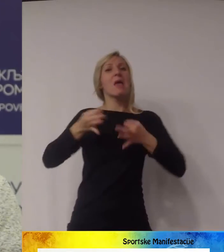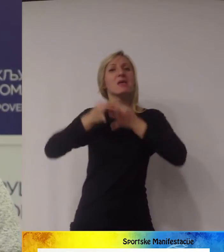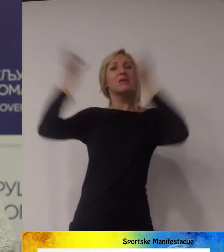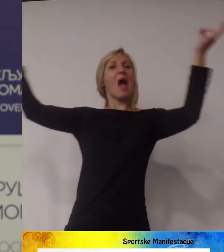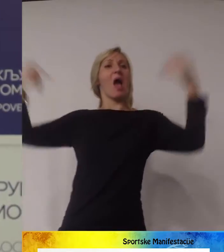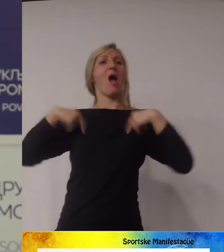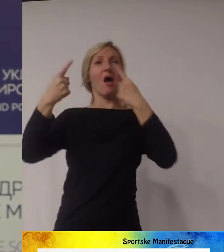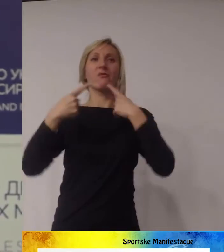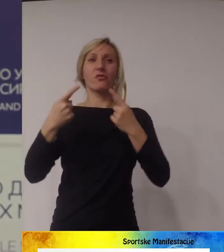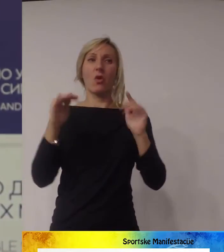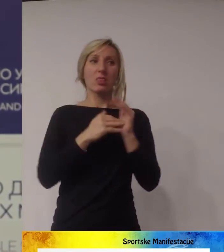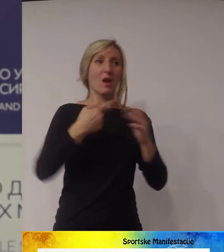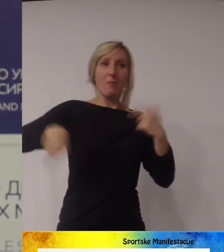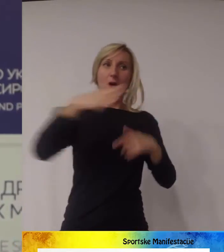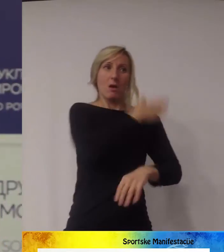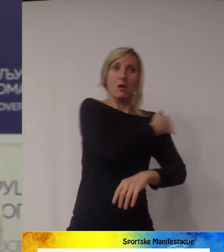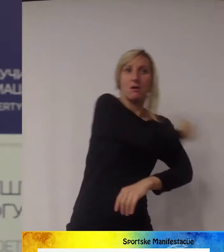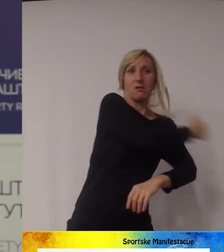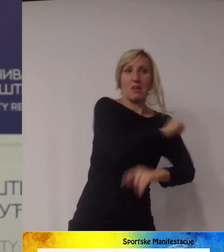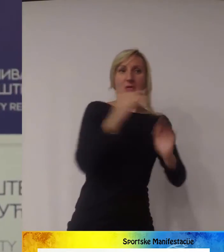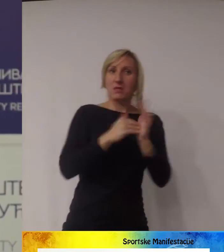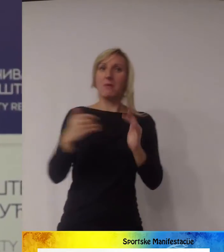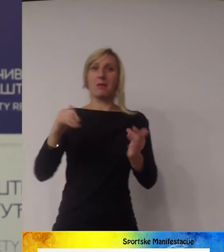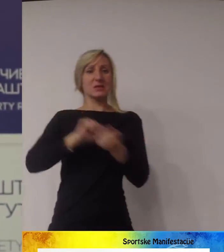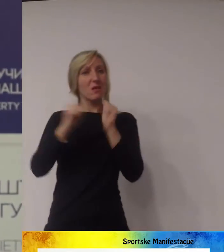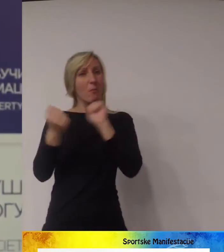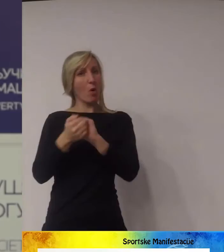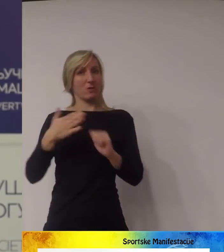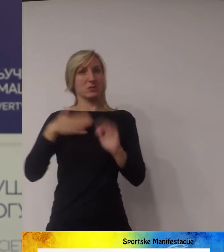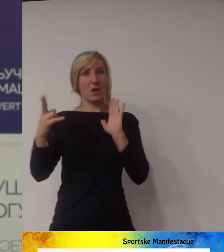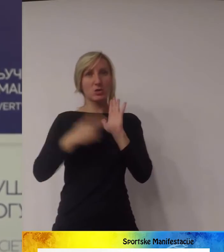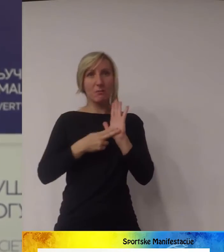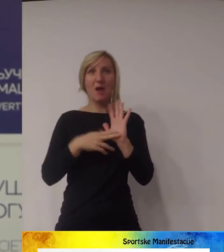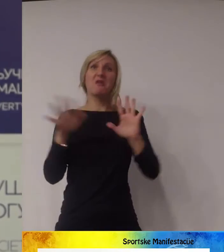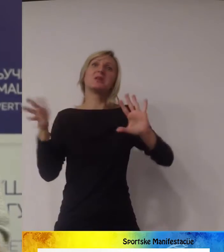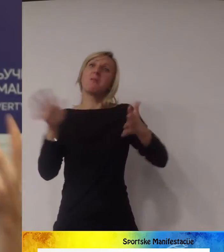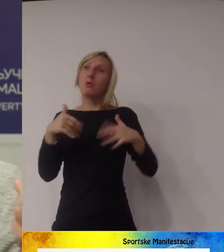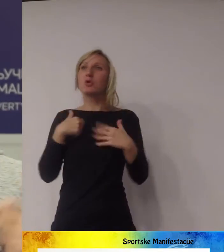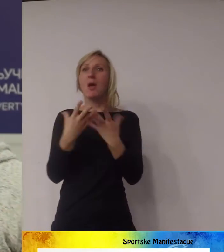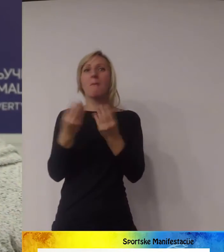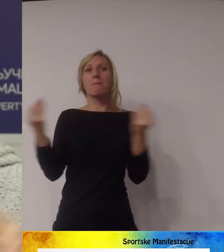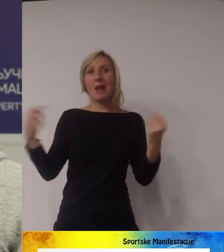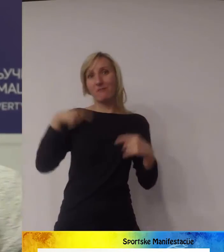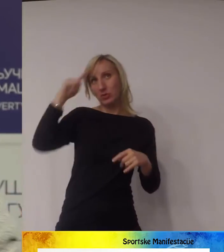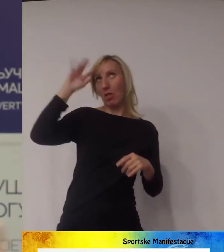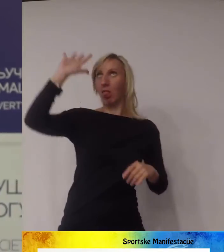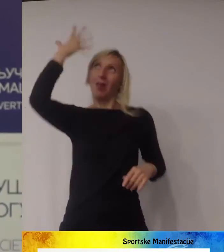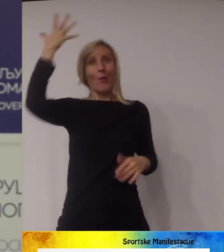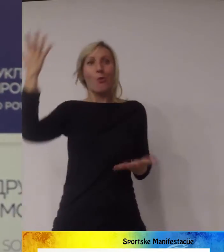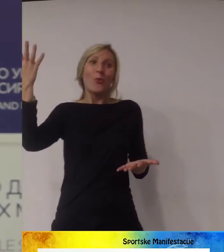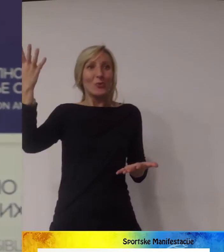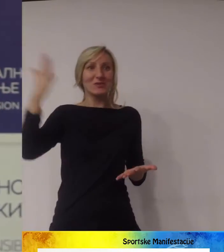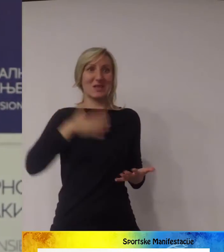izlazim i da se borim za naša prava, i da sam možda previše otkačen i previše lud za